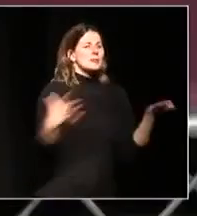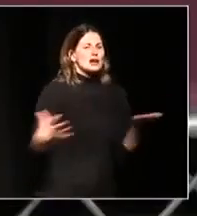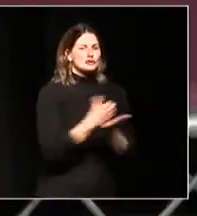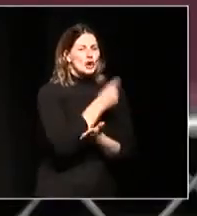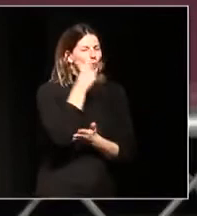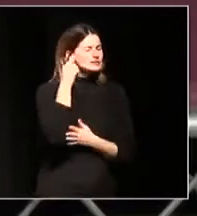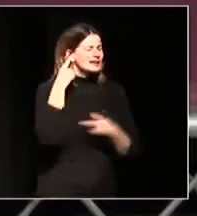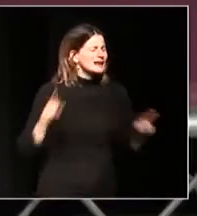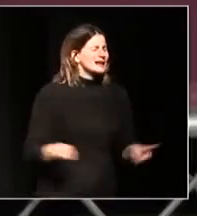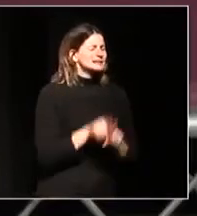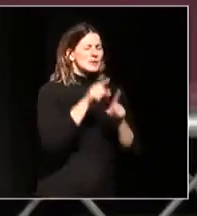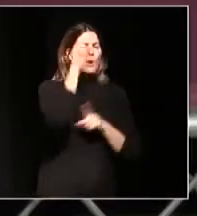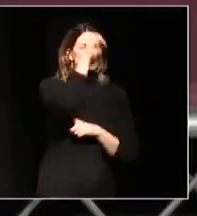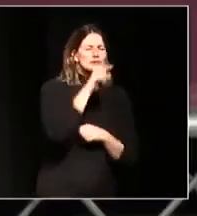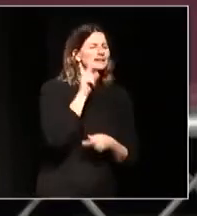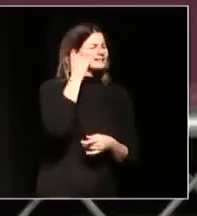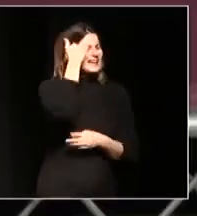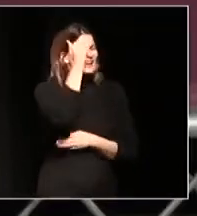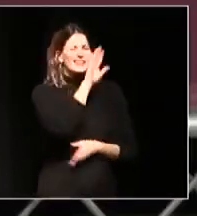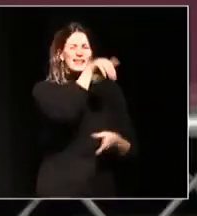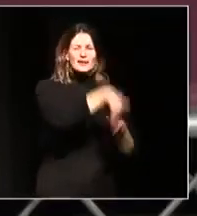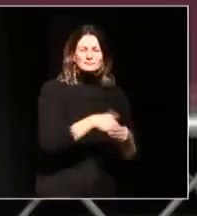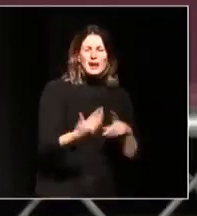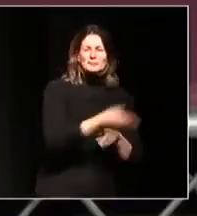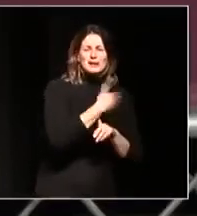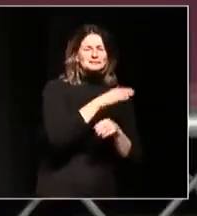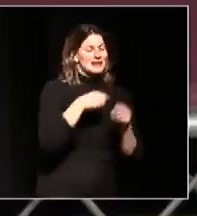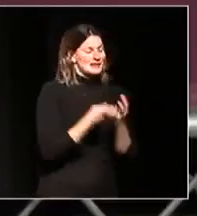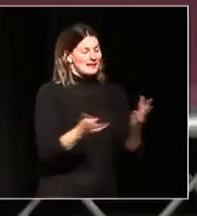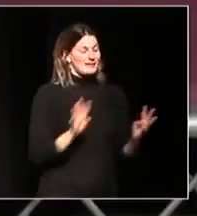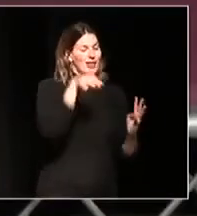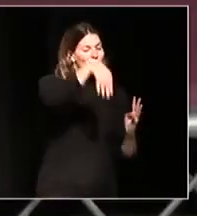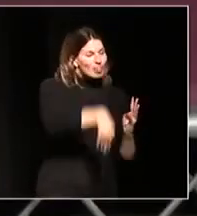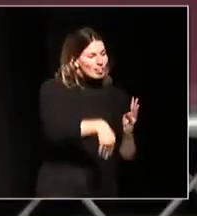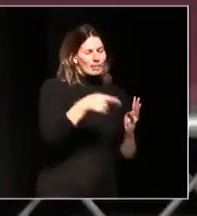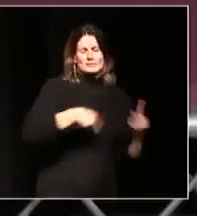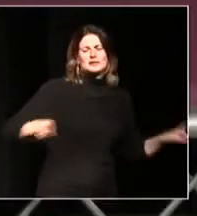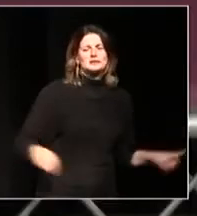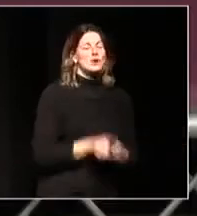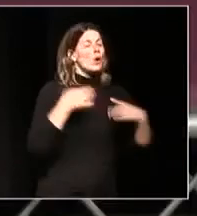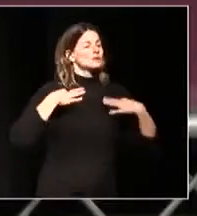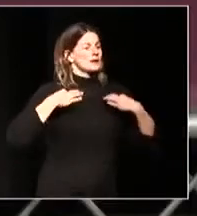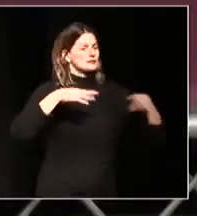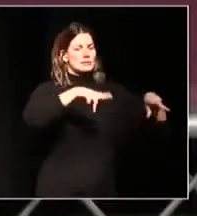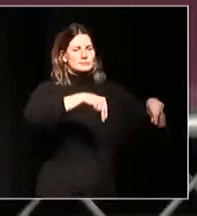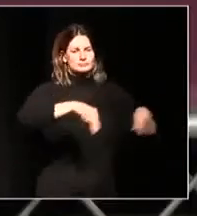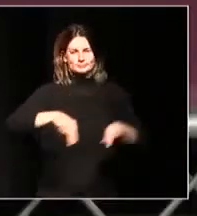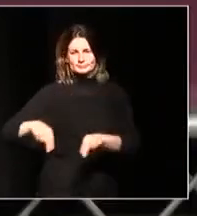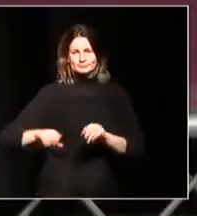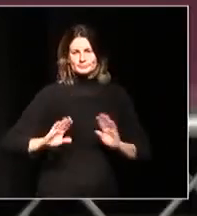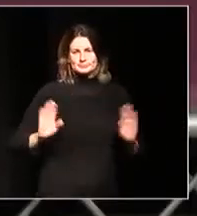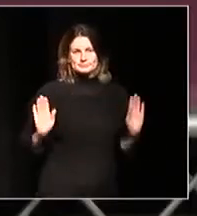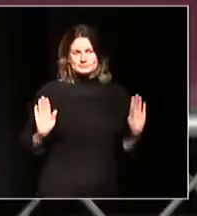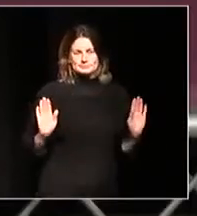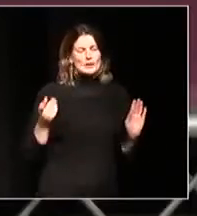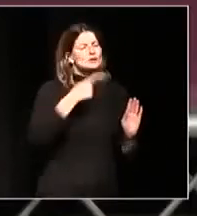totes, pensin com pensin, votin a qui votin, tinguin la bandera que tinguin al seu balcó o hi tinguin només la seva roba estesa.